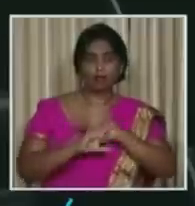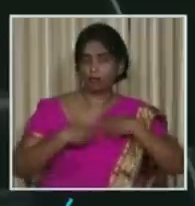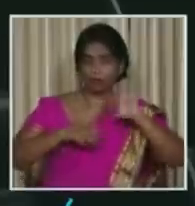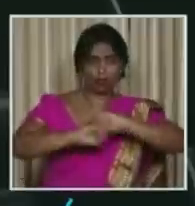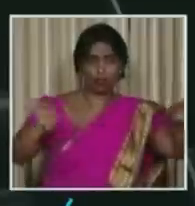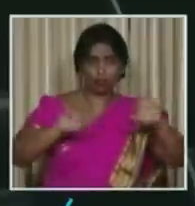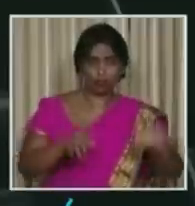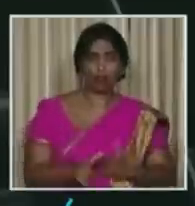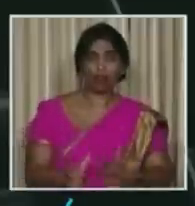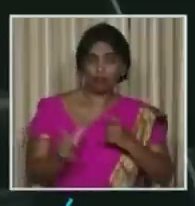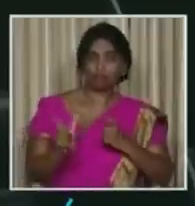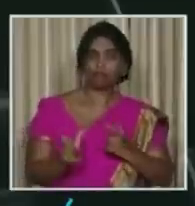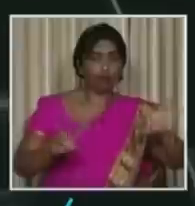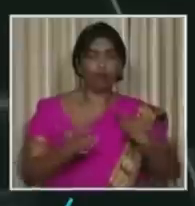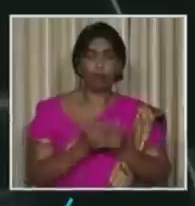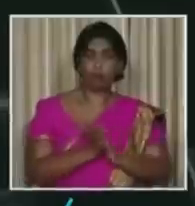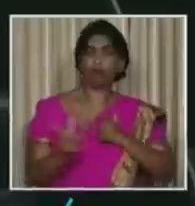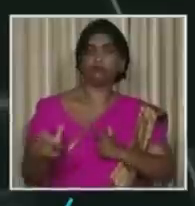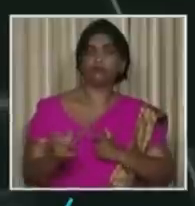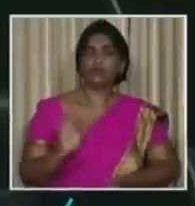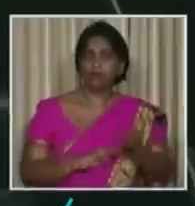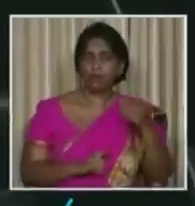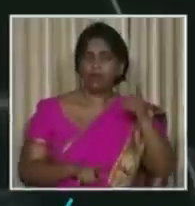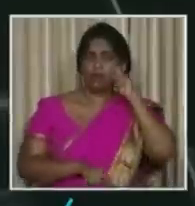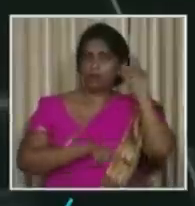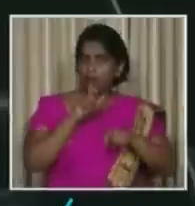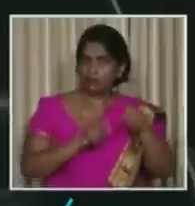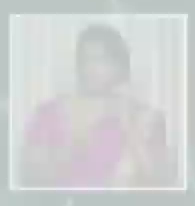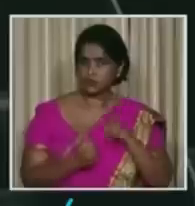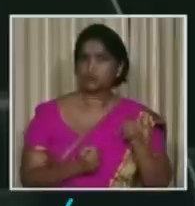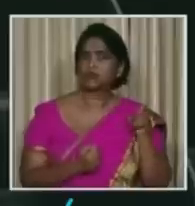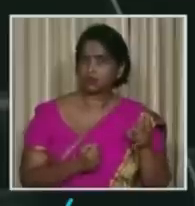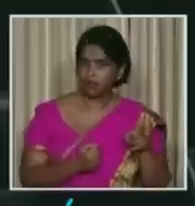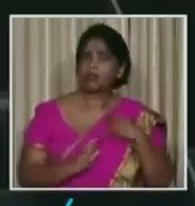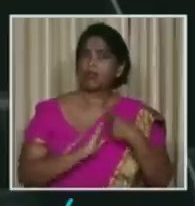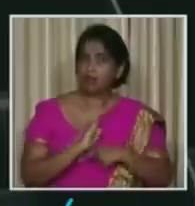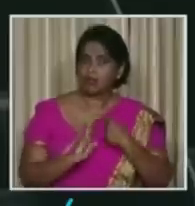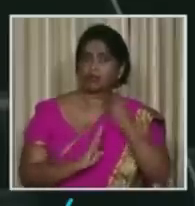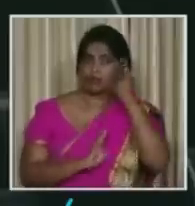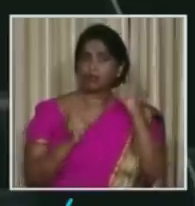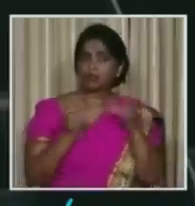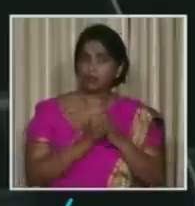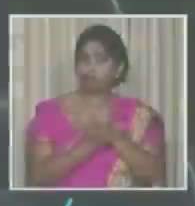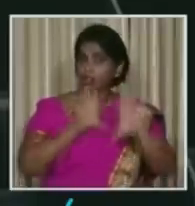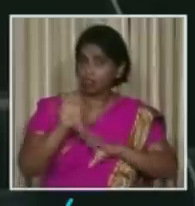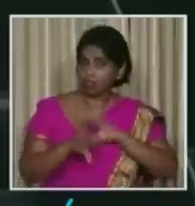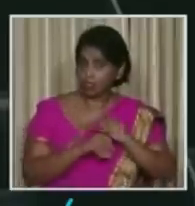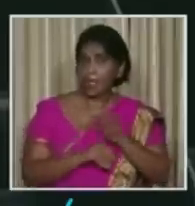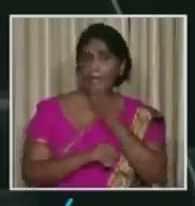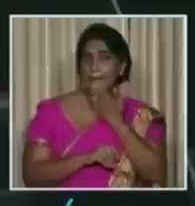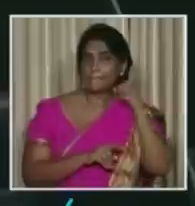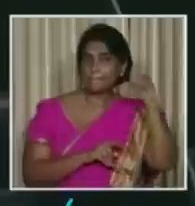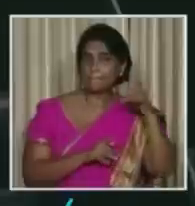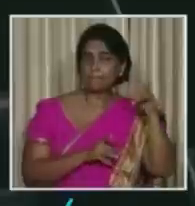තමයි ඒගොල්ලෝ ආයුධ සහිතව ඒ කාර්යාලයට ගිහිල්ලා තියෙන්නේ. දැන් මේ ආපු නිලධාරීන් උත්සාහ කරන්නේ ලංකාවේ බුද්ධ්‍යංශවල සියලුම තොරතුරු